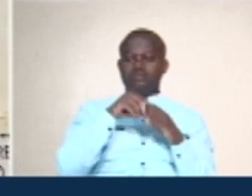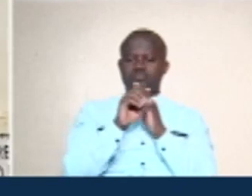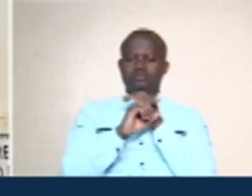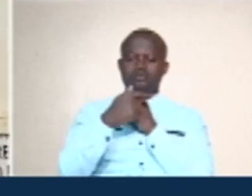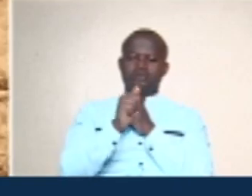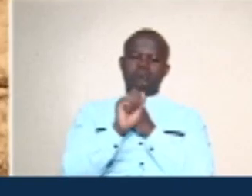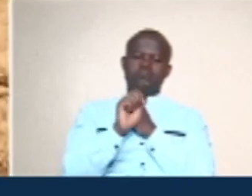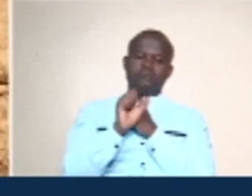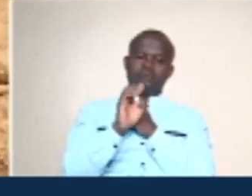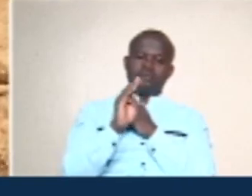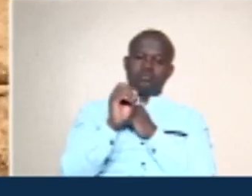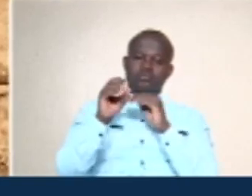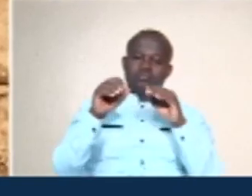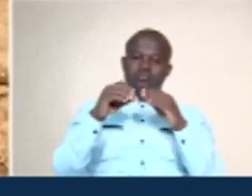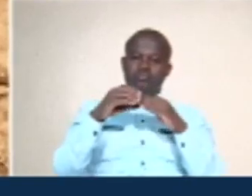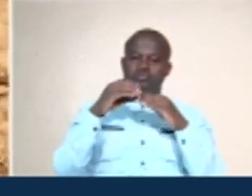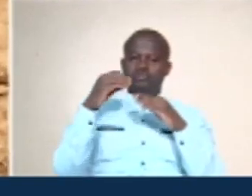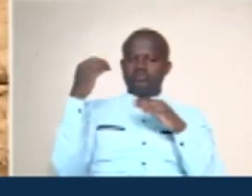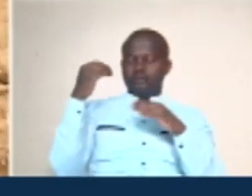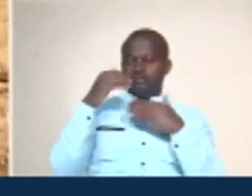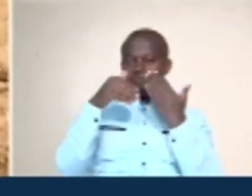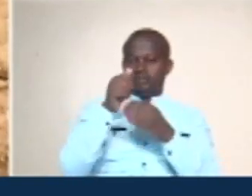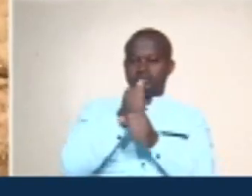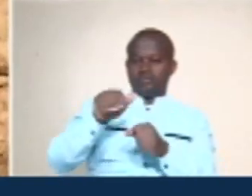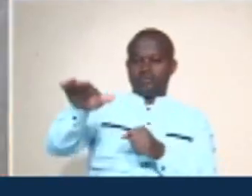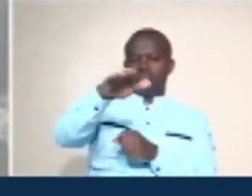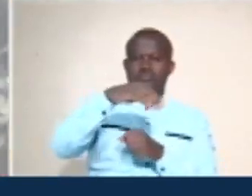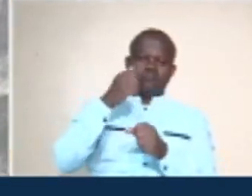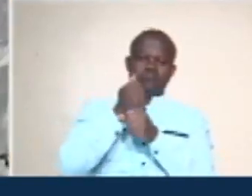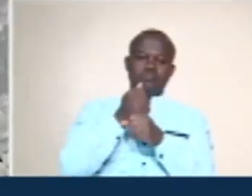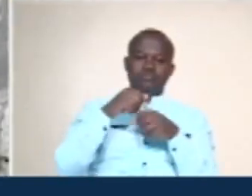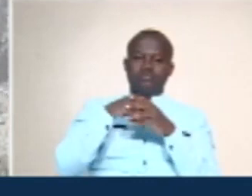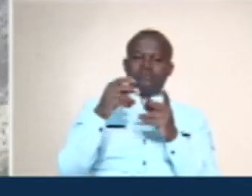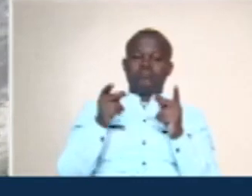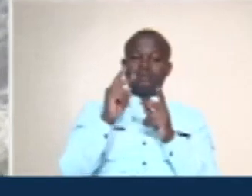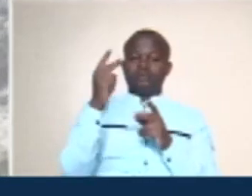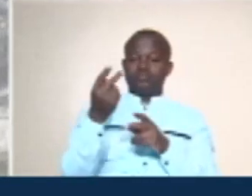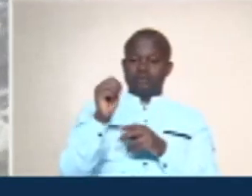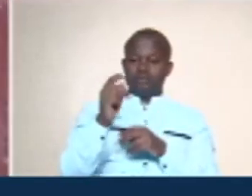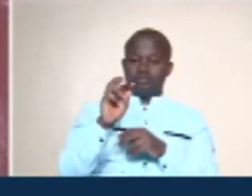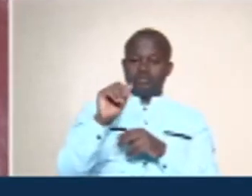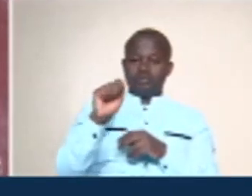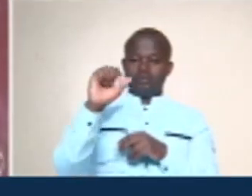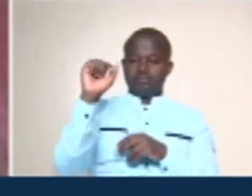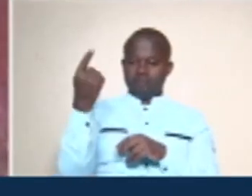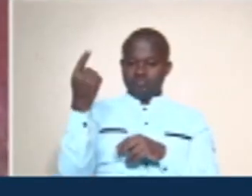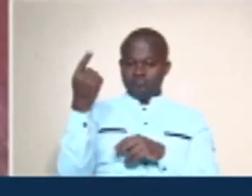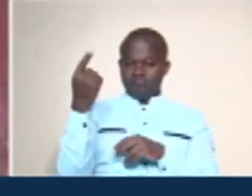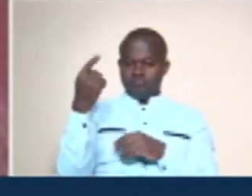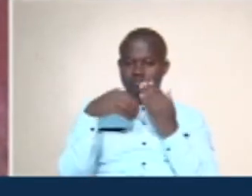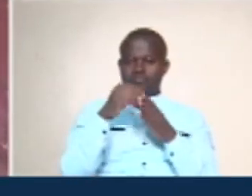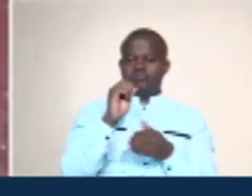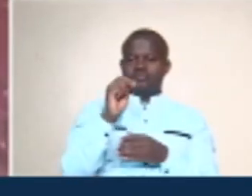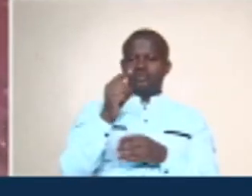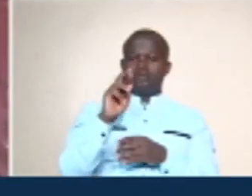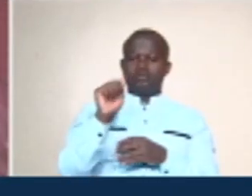Gatsibo ku mirimo y'ubucukuzi bw'amabuye y'agaciro ikorerwa ku musozi wa Mukarange, ikorerwa kuri site ebyiri harizo Mukarange ya mbere y'umudugudu wa Gisharara na